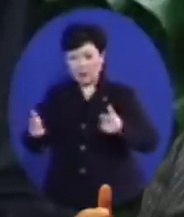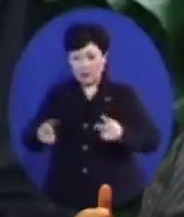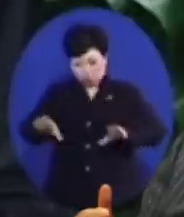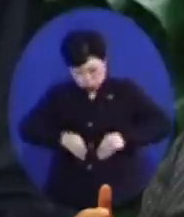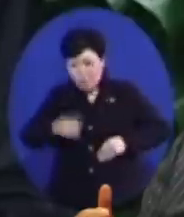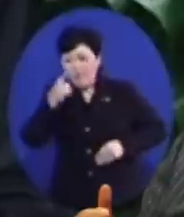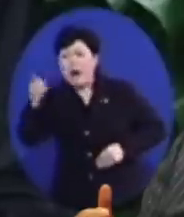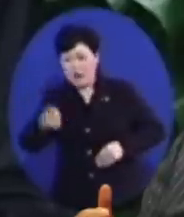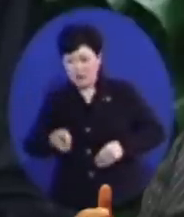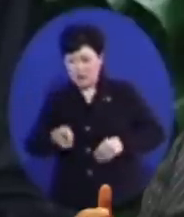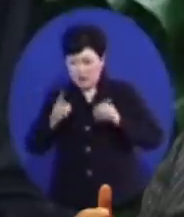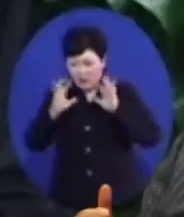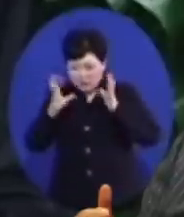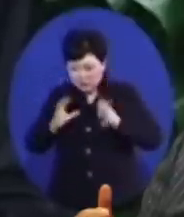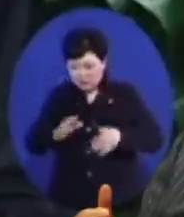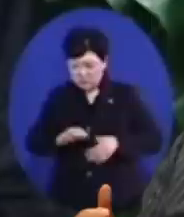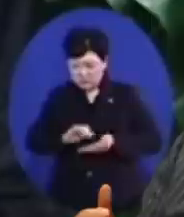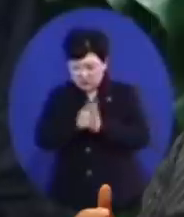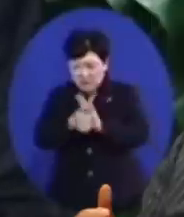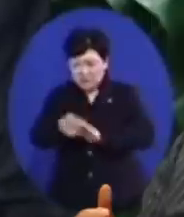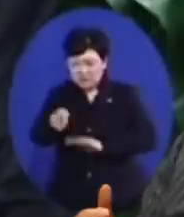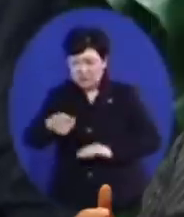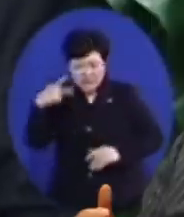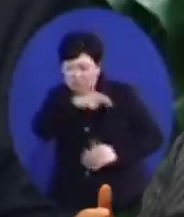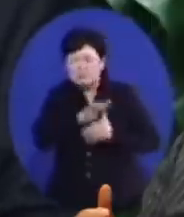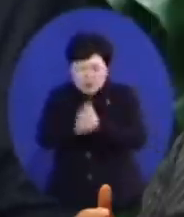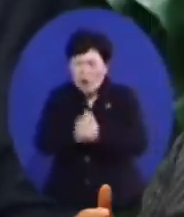굶어봐라. 금식기도 시키는 겁니다.